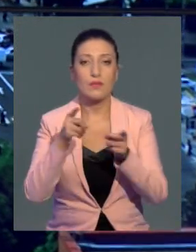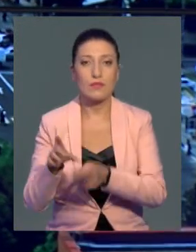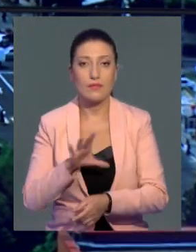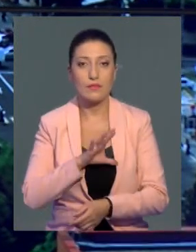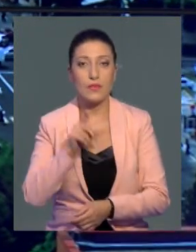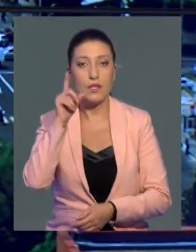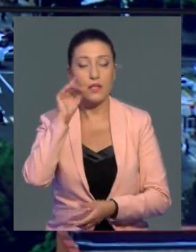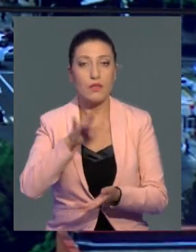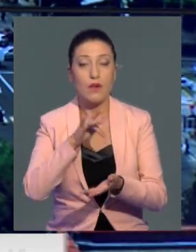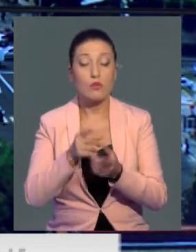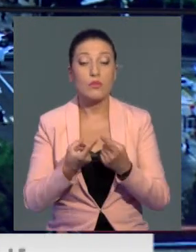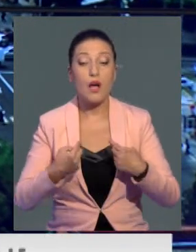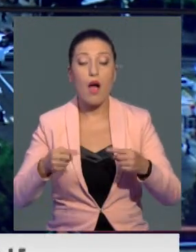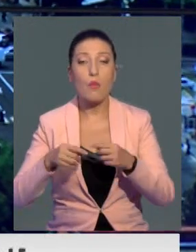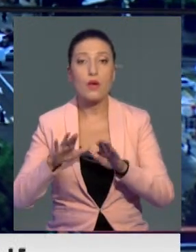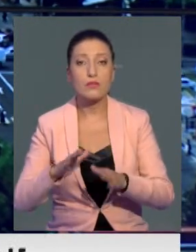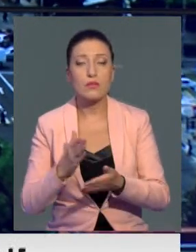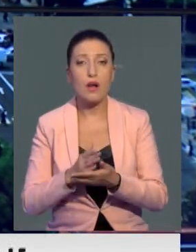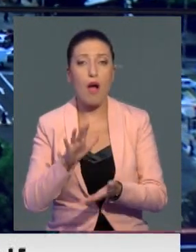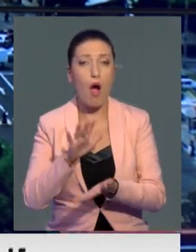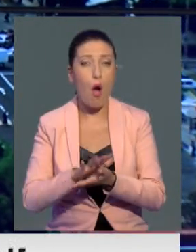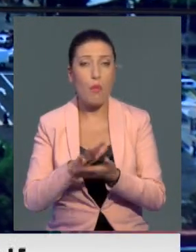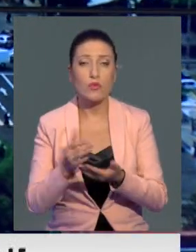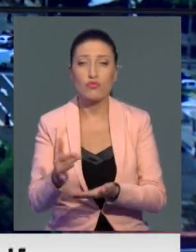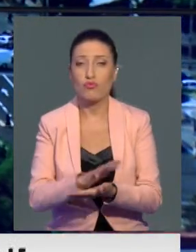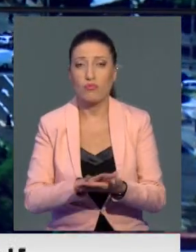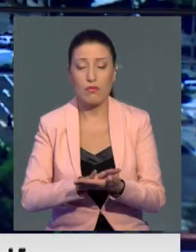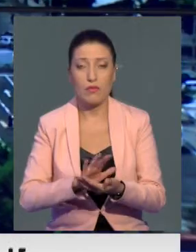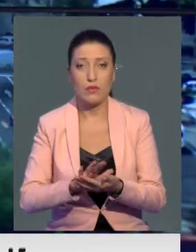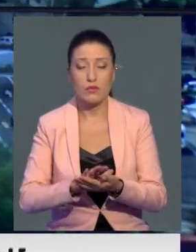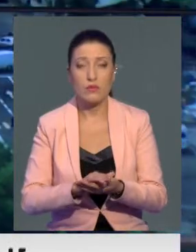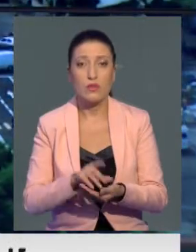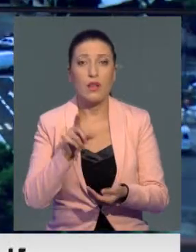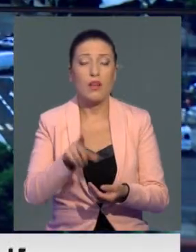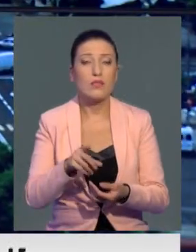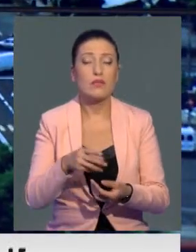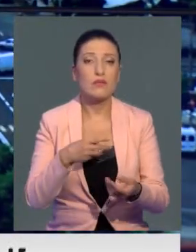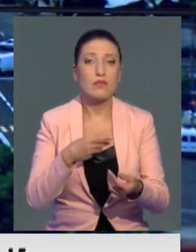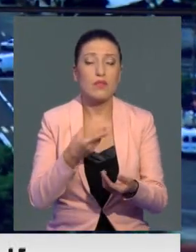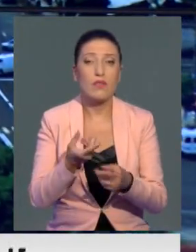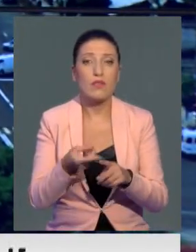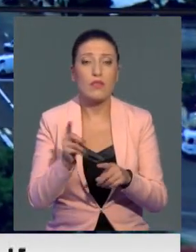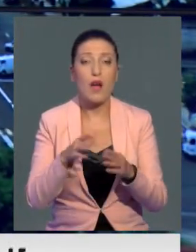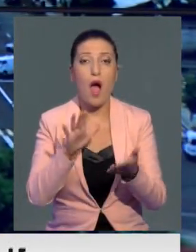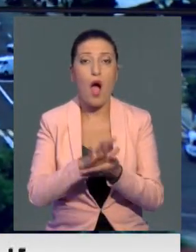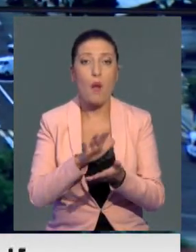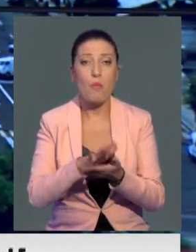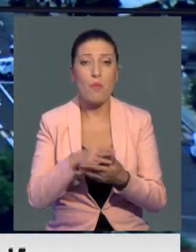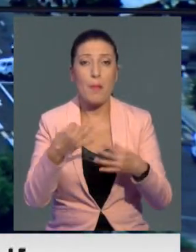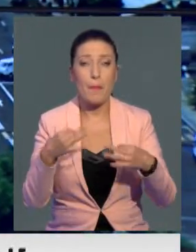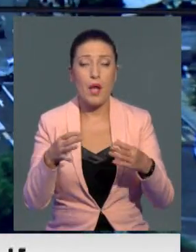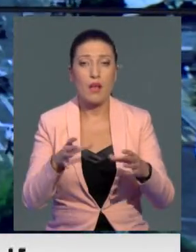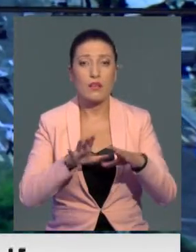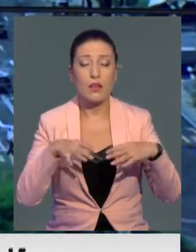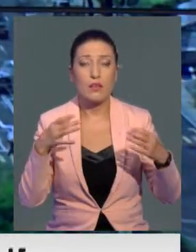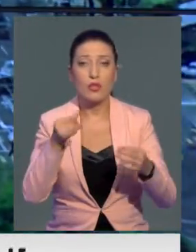Իսկ Երևանում թաղամասեր կան, որտեղ աղբը չեն տեղափոխում ոչ թե սաբոտաժ լինել չլինելու հիմնավորմամբ, այլ որովհետև աղբատար մեքենան պարզապես չի